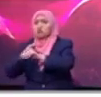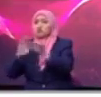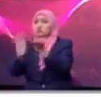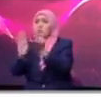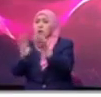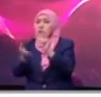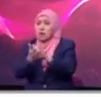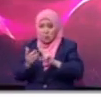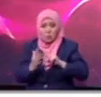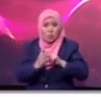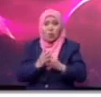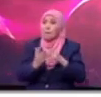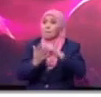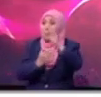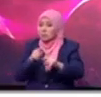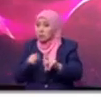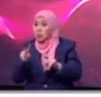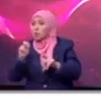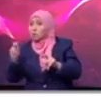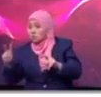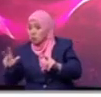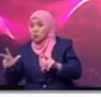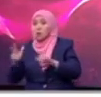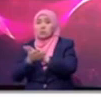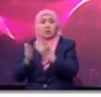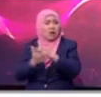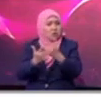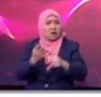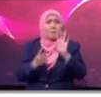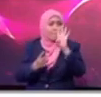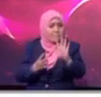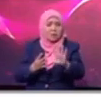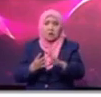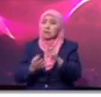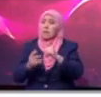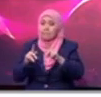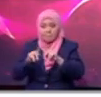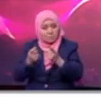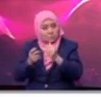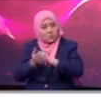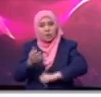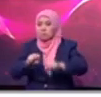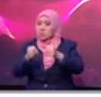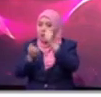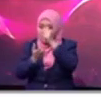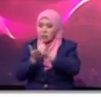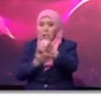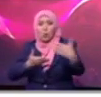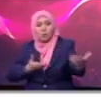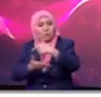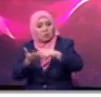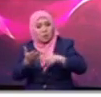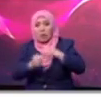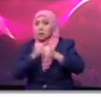bermula Mac hingga September 2023 kes itu antara empat kes jenayah pecah amanah berkait kutipan zakat sepanjang tahun